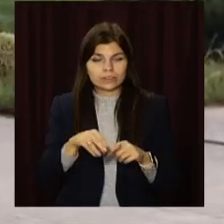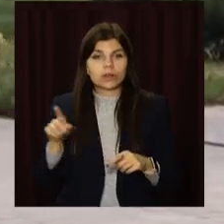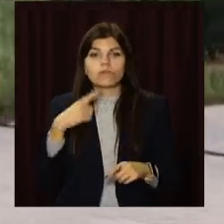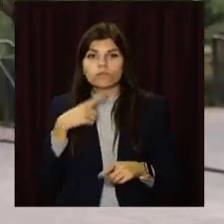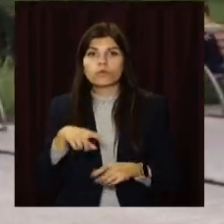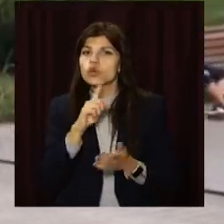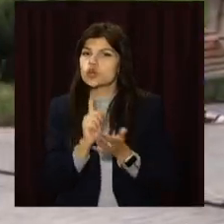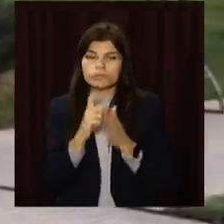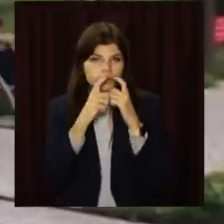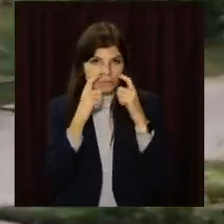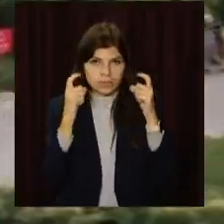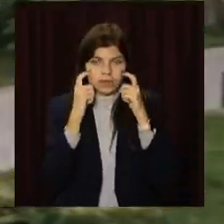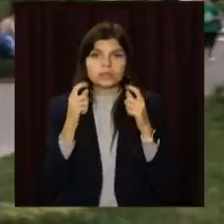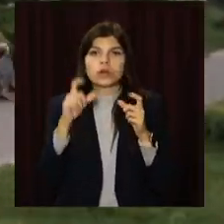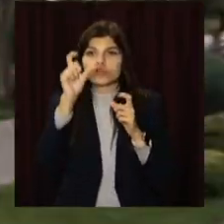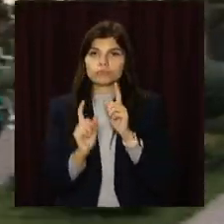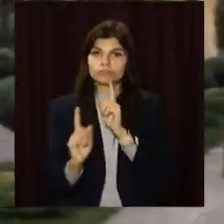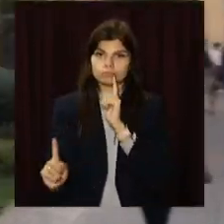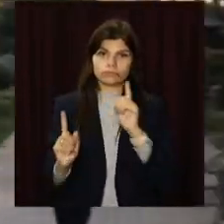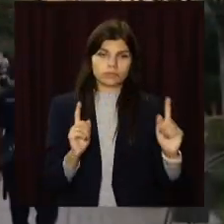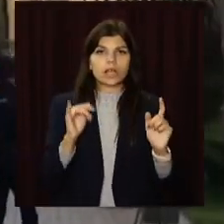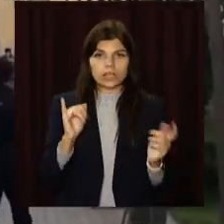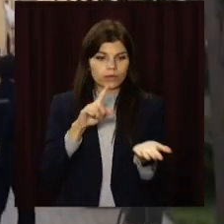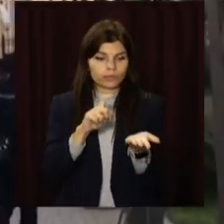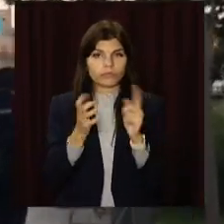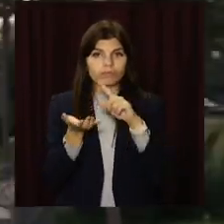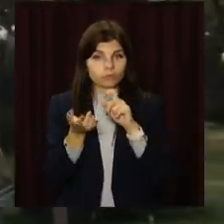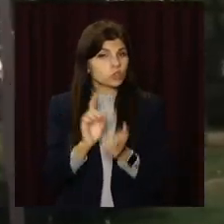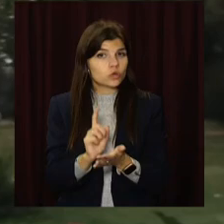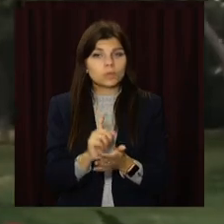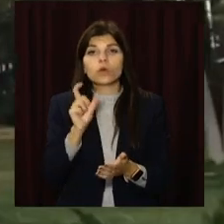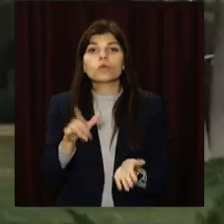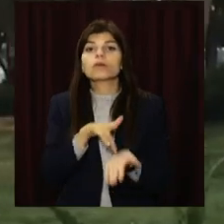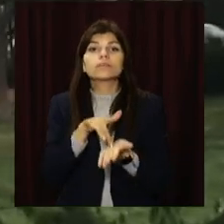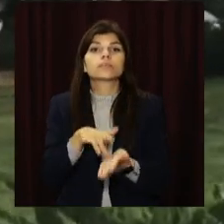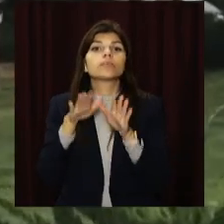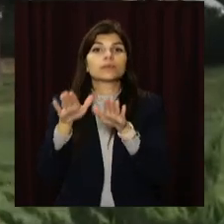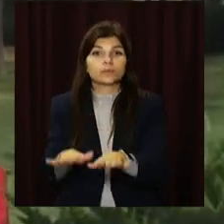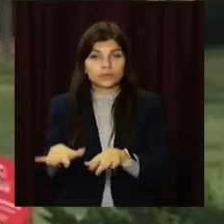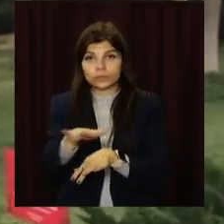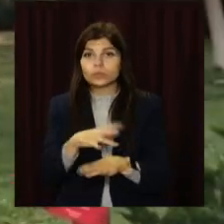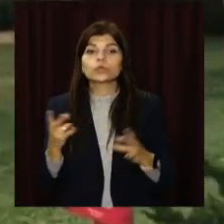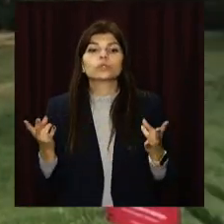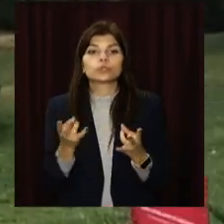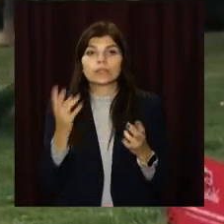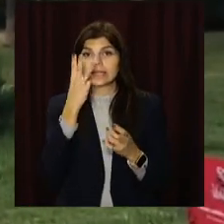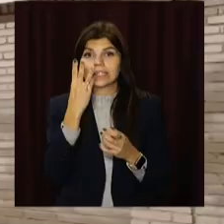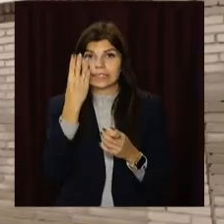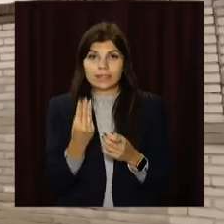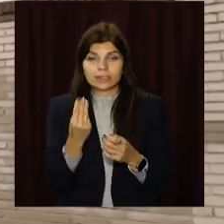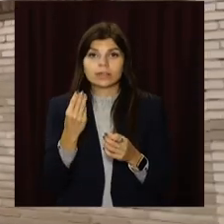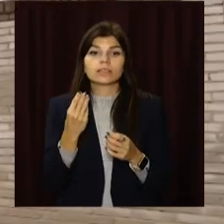порядок носіння масок, збереження дистанції та дезінфекції рук. Іноземцям, які прибувають до країни, необхідно у триденний